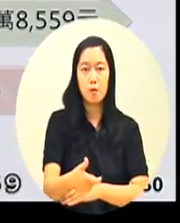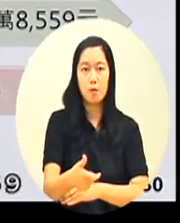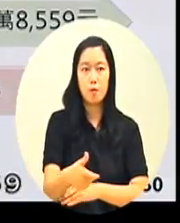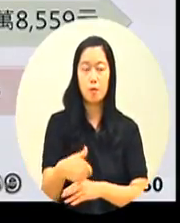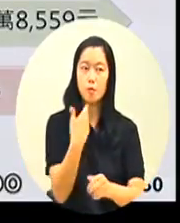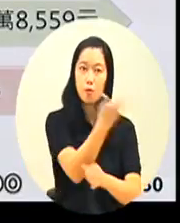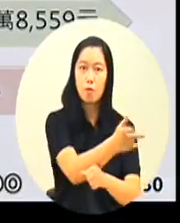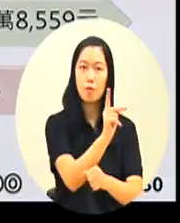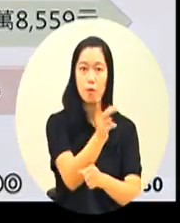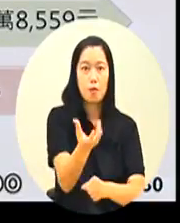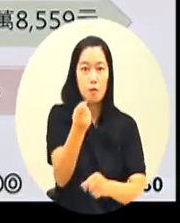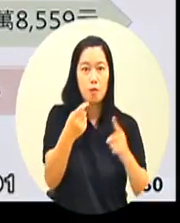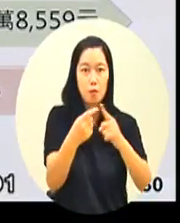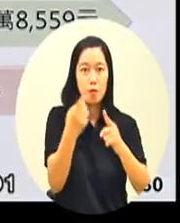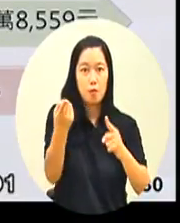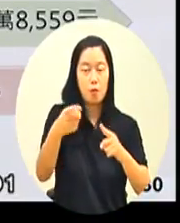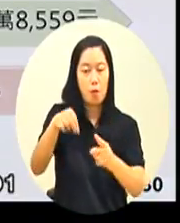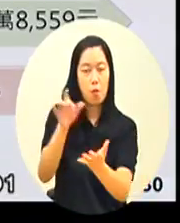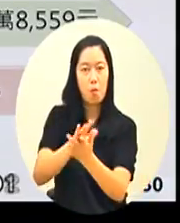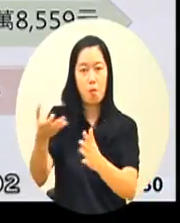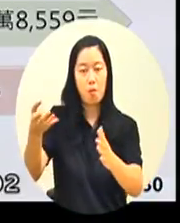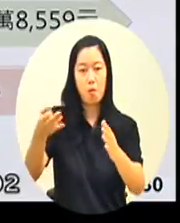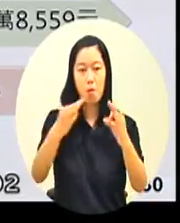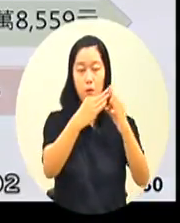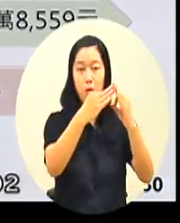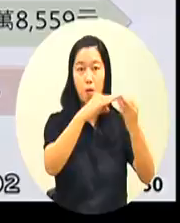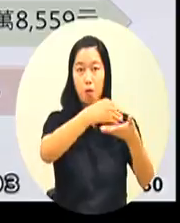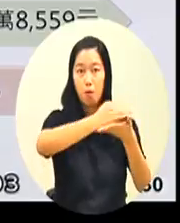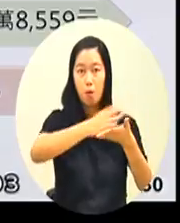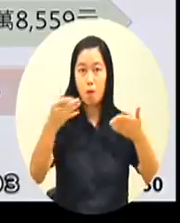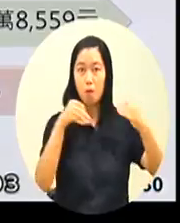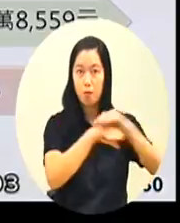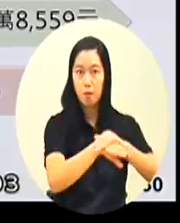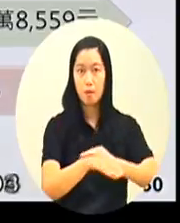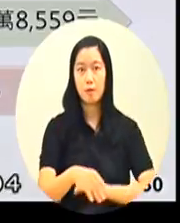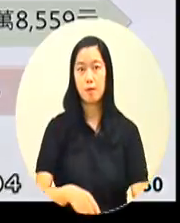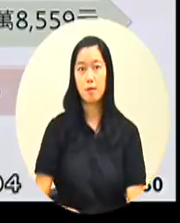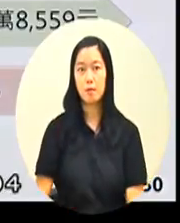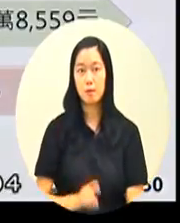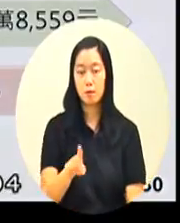人，我们是直接拨到他们的账户，这个比例我们已经提升到